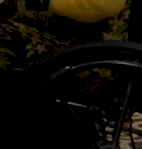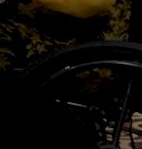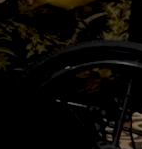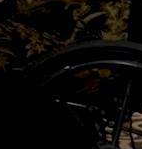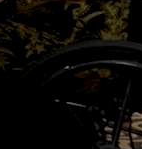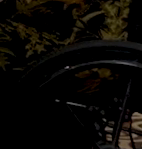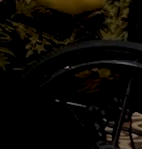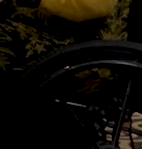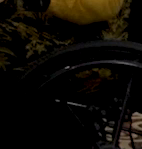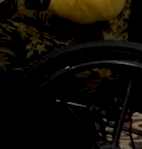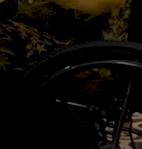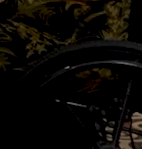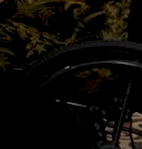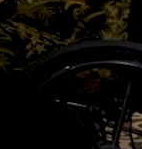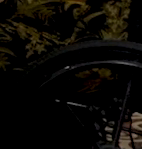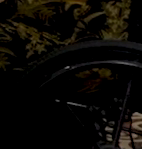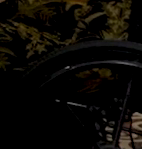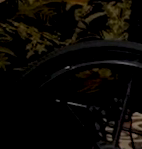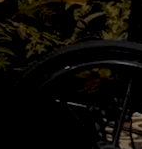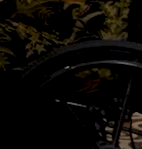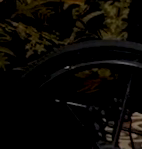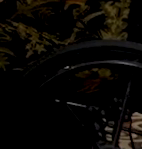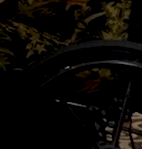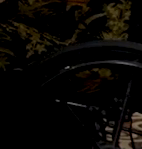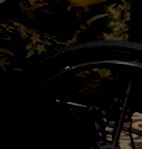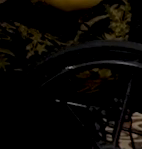eh di sana menyebutkan